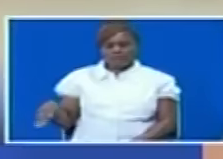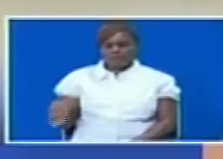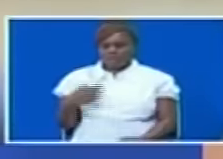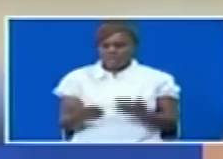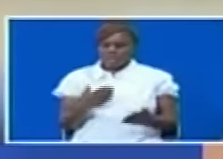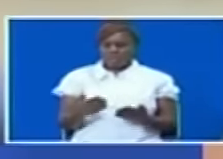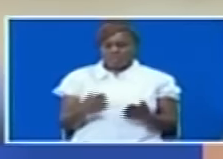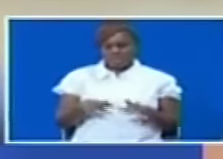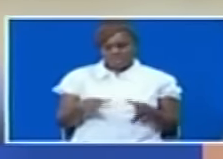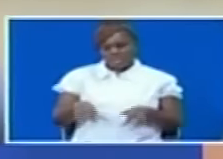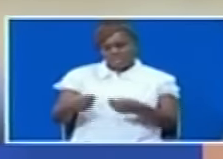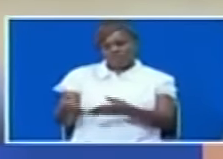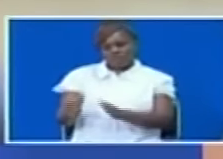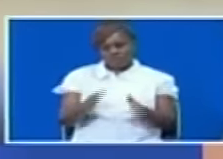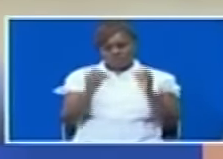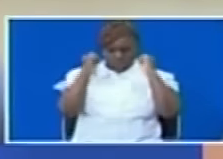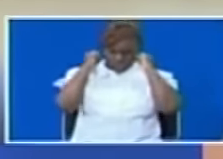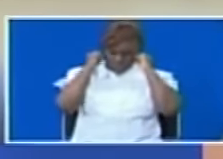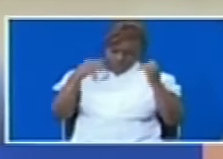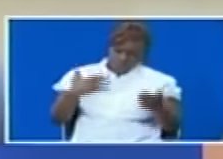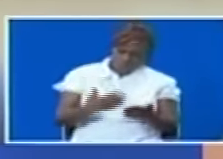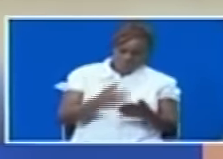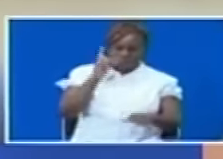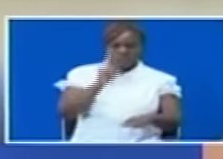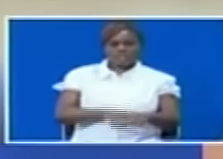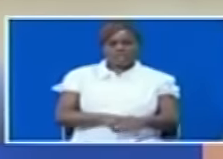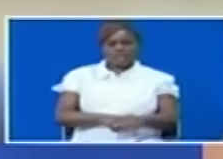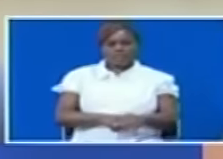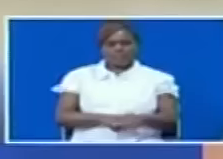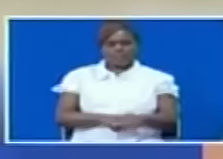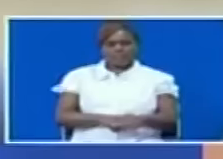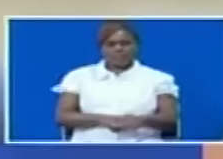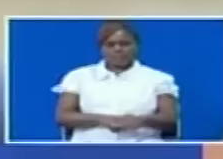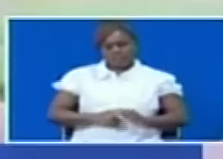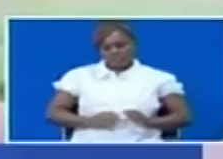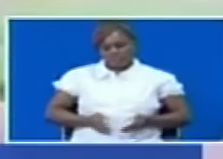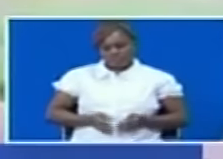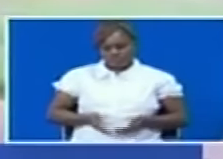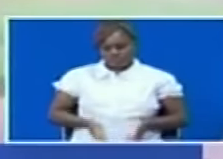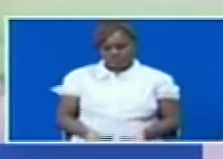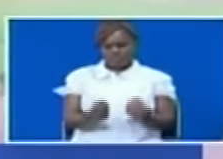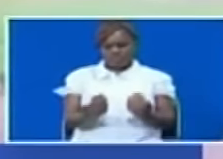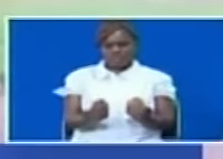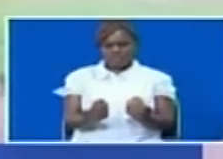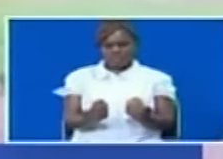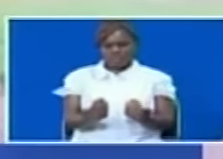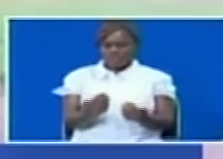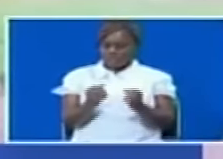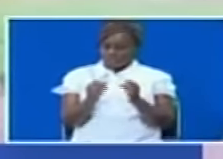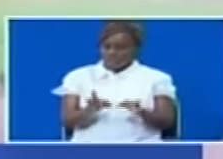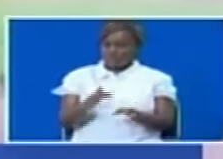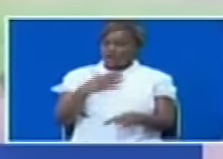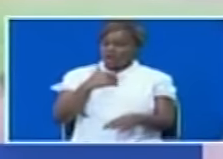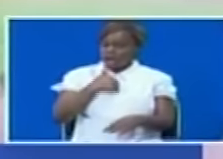angepewa nafasi kusoma hadi wakati ambapo itafika wakati aenda ajifungue. Kupata hiyo nafasi ya